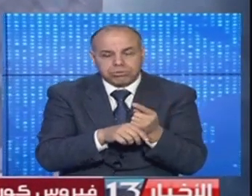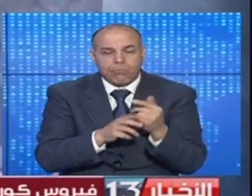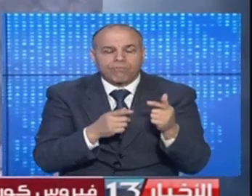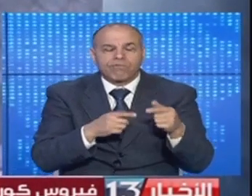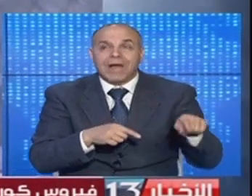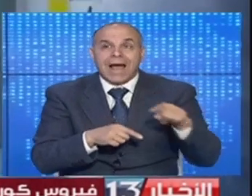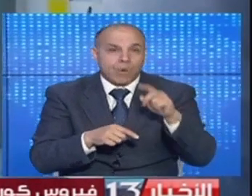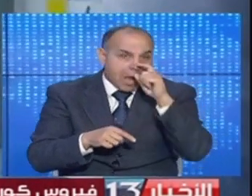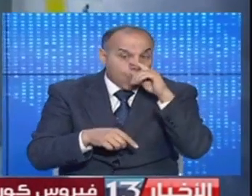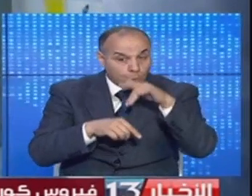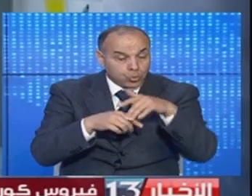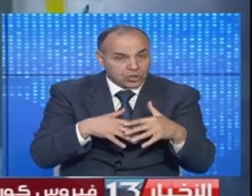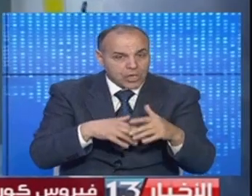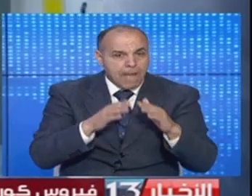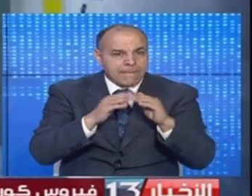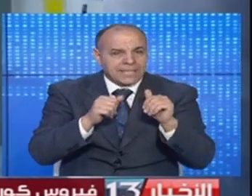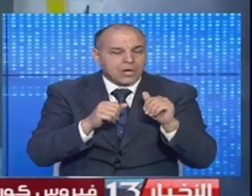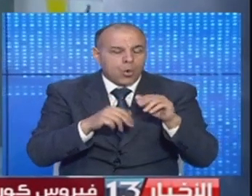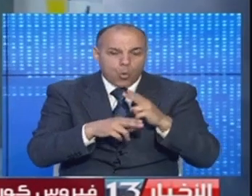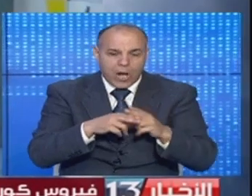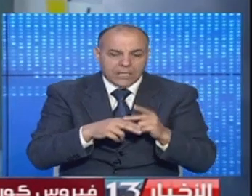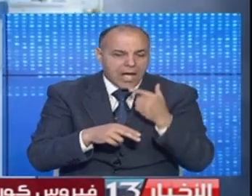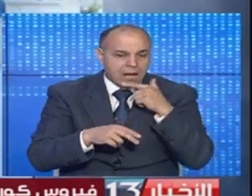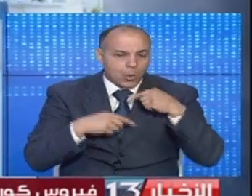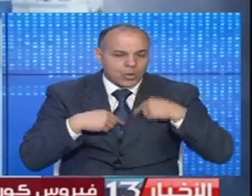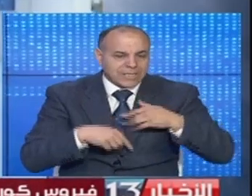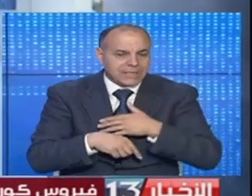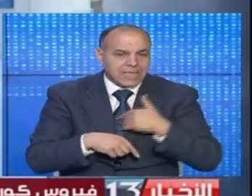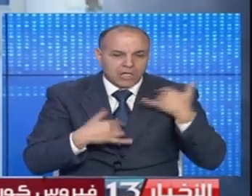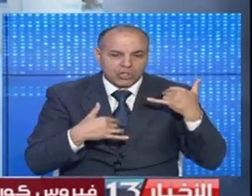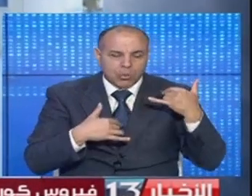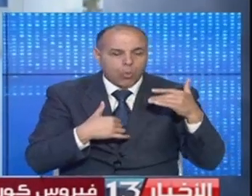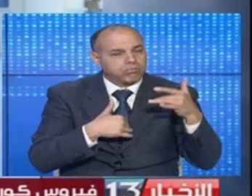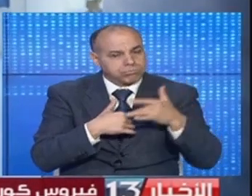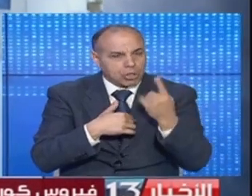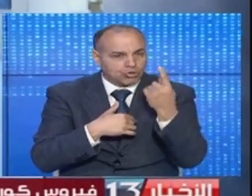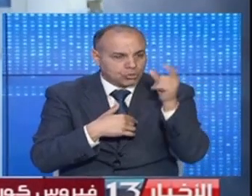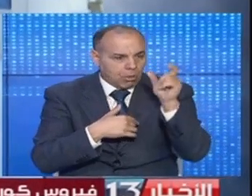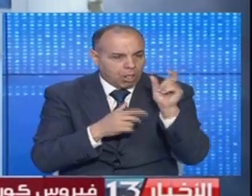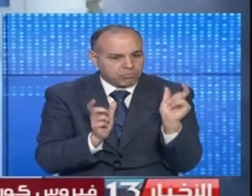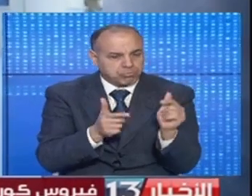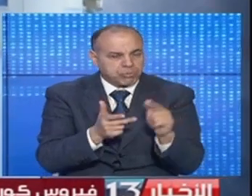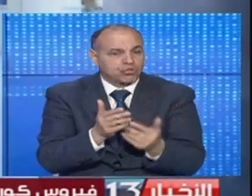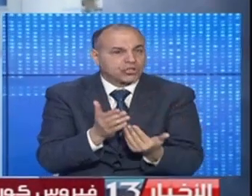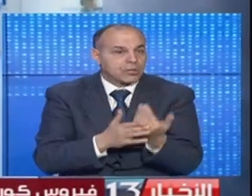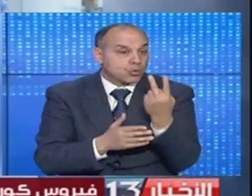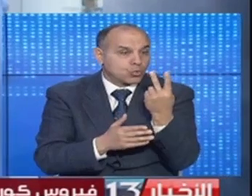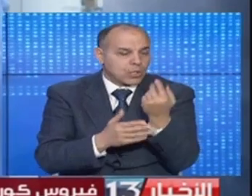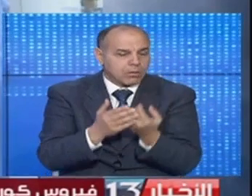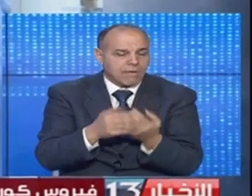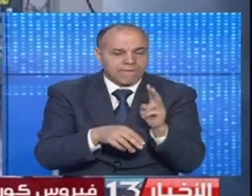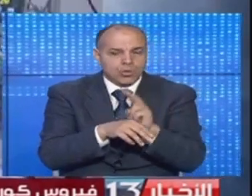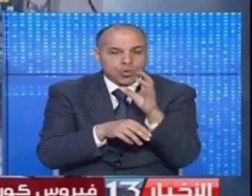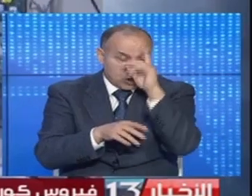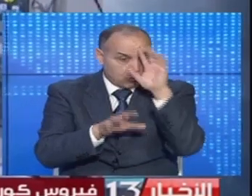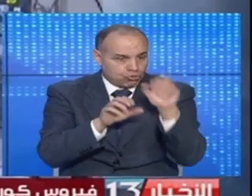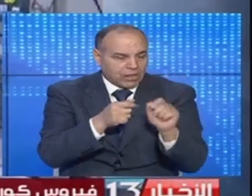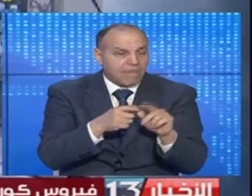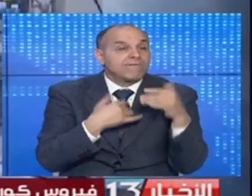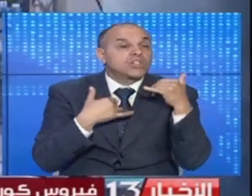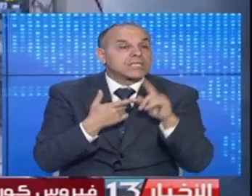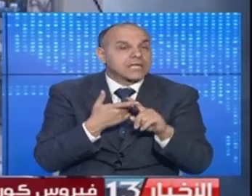العربيه فبعد مصر والكويت اعلنت وزاره الصحه الجزائريه اكتشاف حالتي اصابه جديدتين بفيروس كورونا